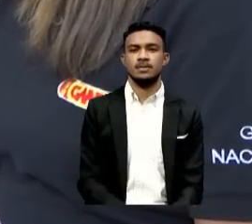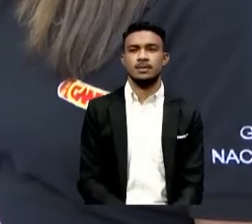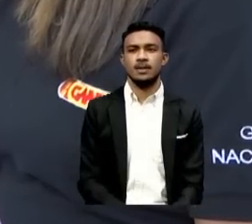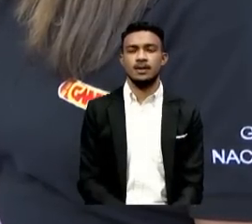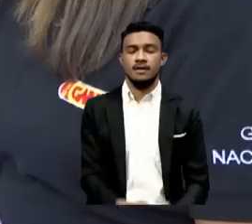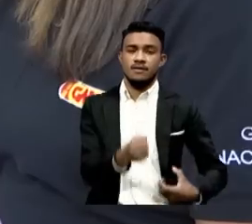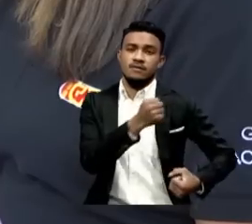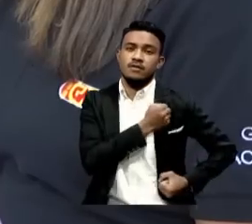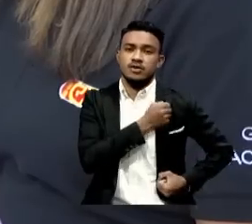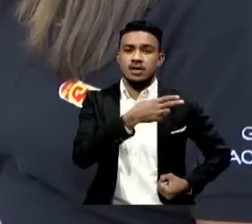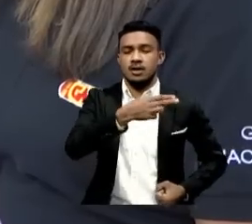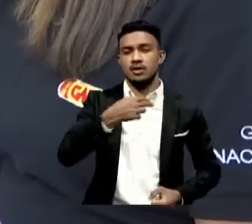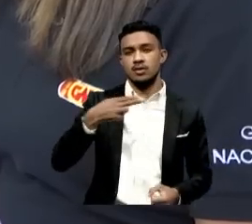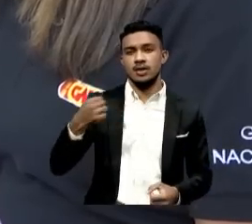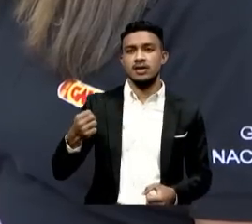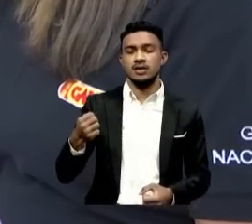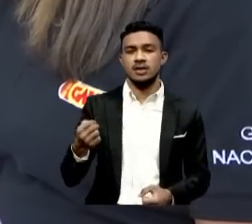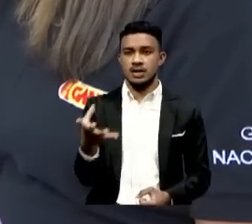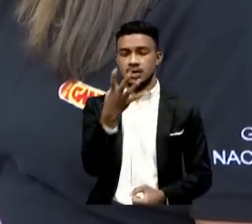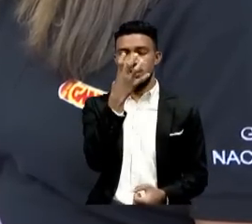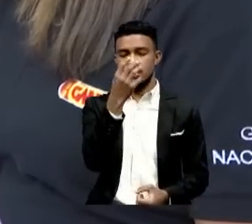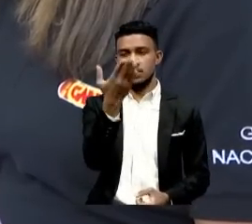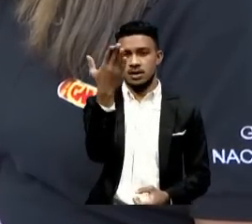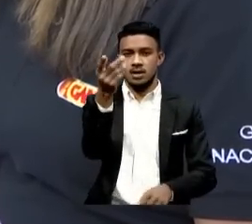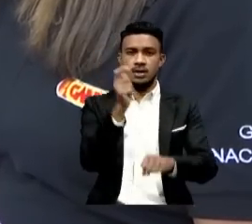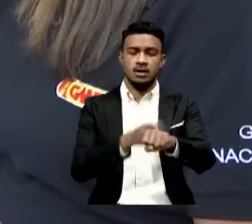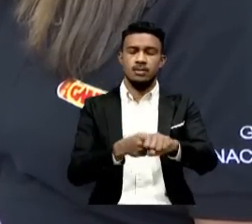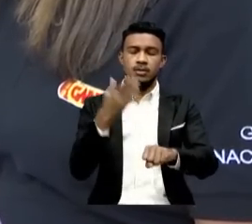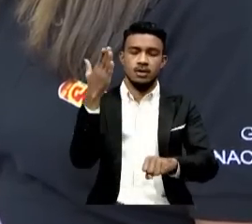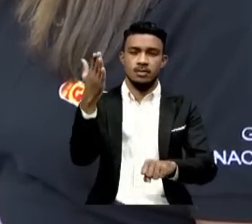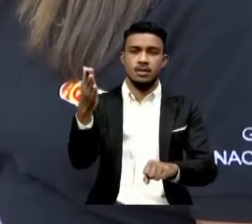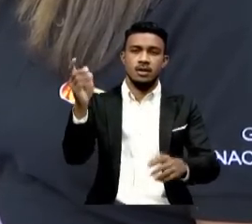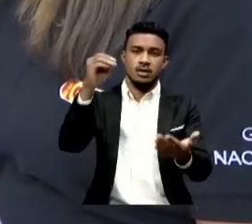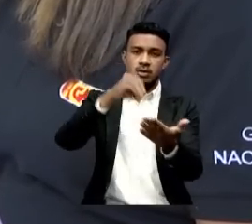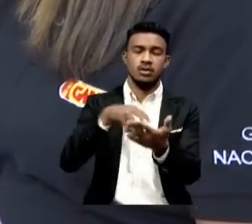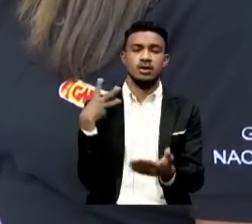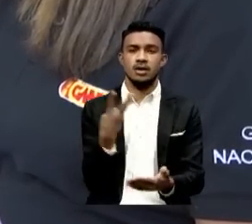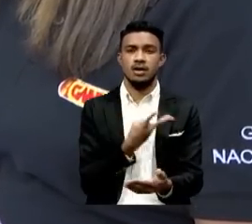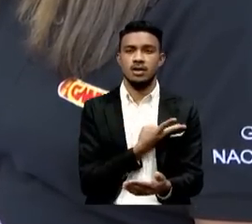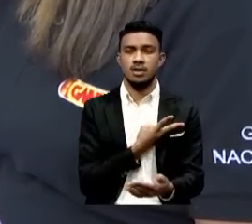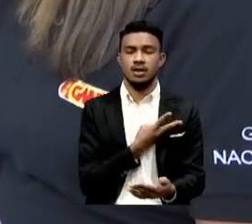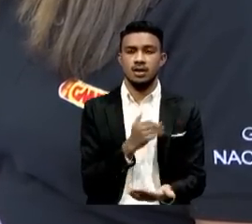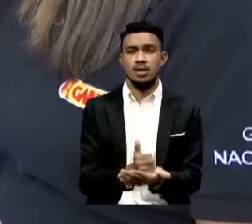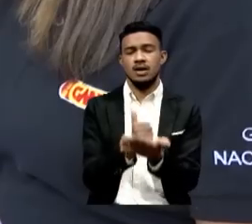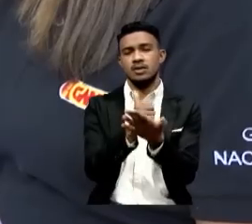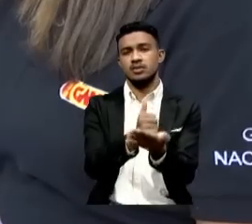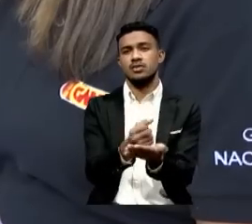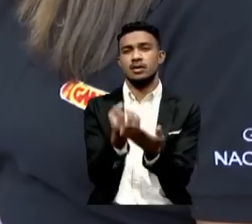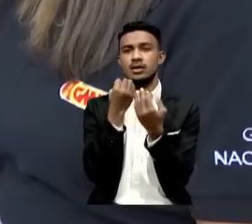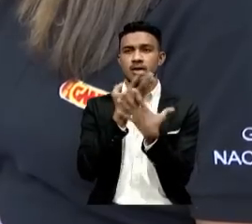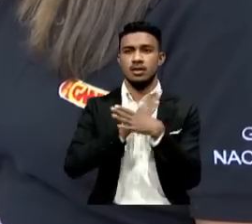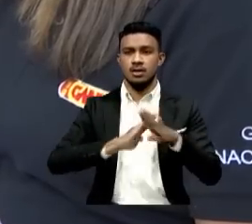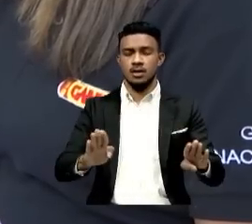porsa Indonesia ni na banca. Iha tempu ne ba nene to itene baje dia foi rahung maka